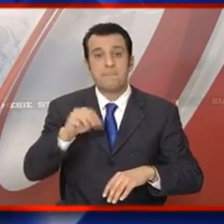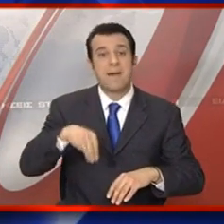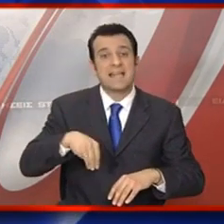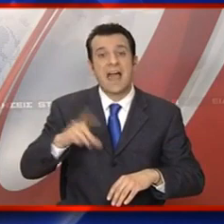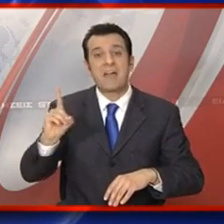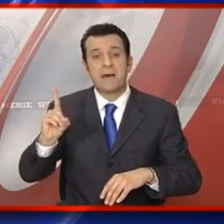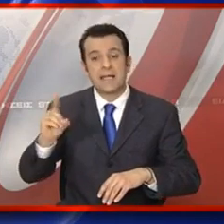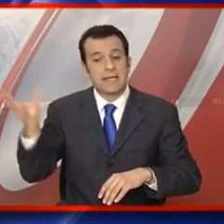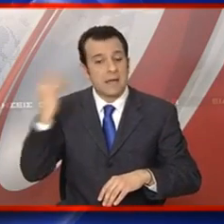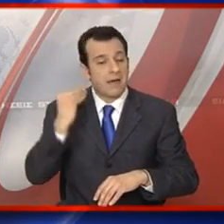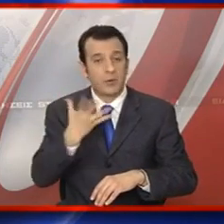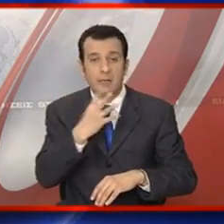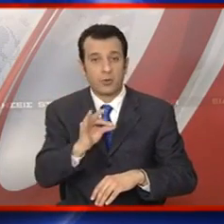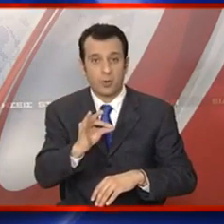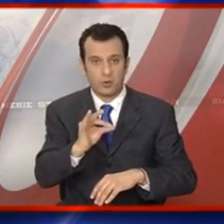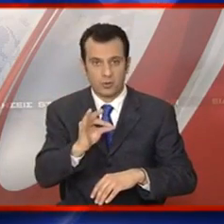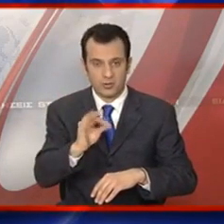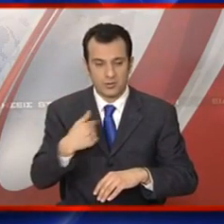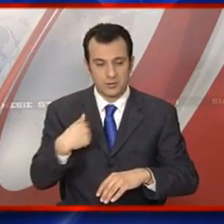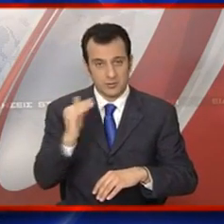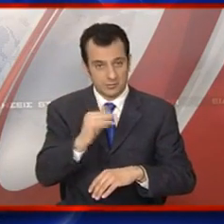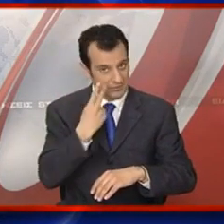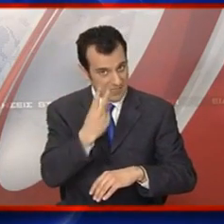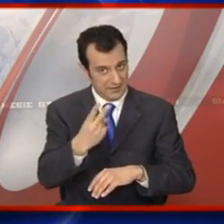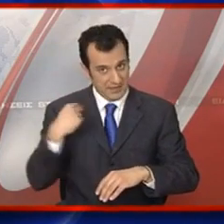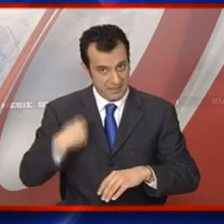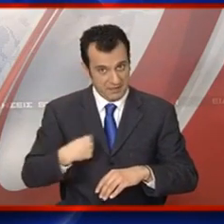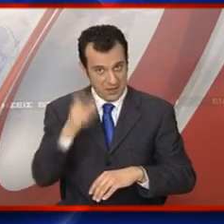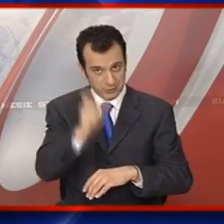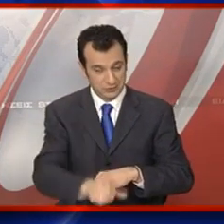τον λόγο, πίστεψε με. Μίμη, τον έχεις δει και δήμαρχο, έτσι για να προχωράμε.